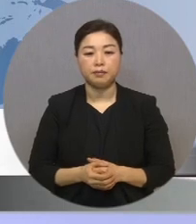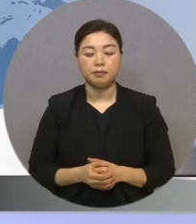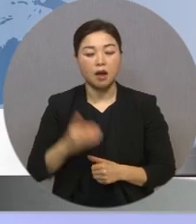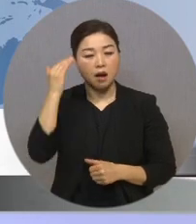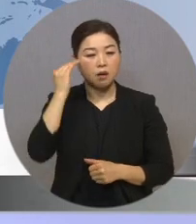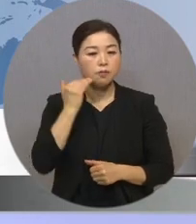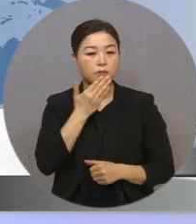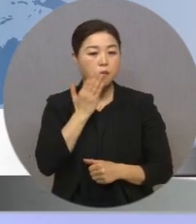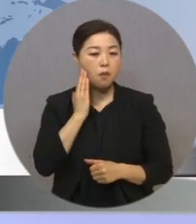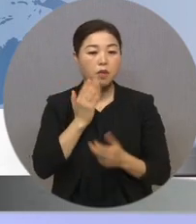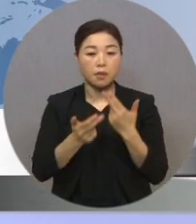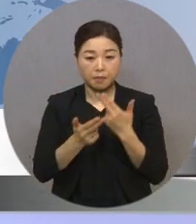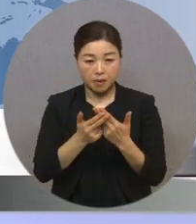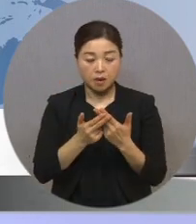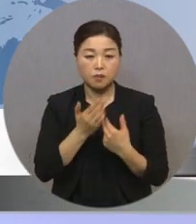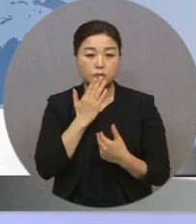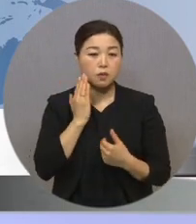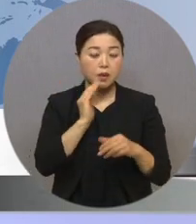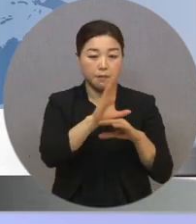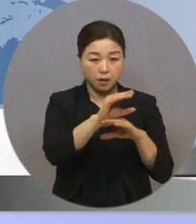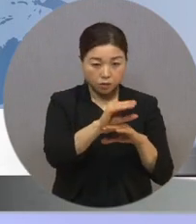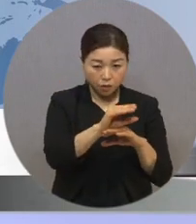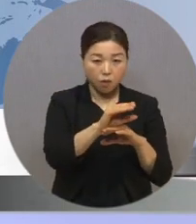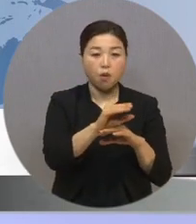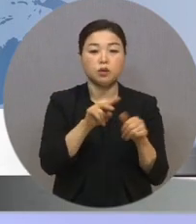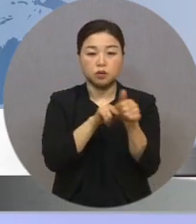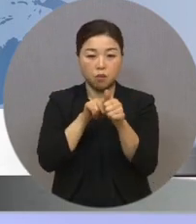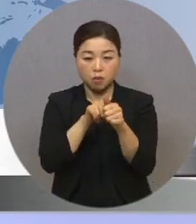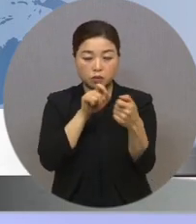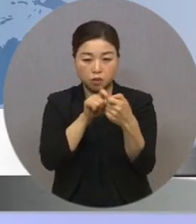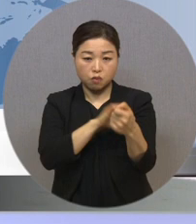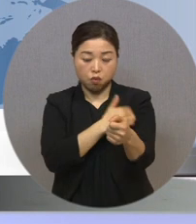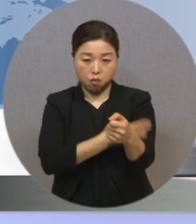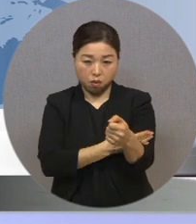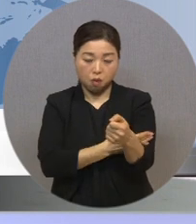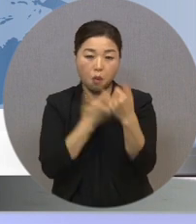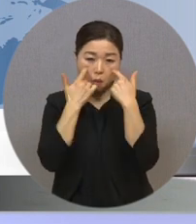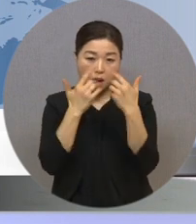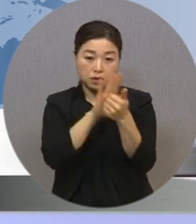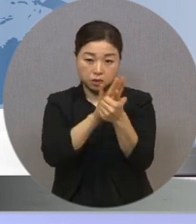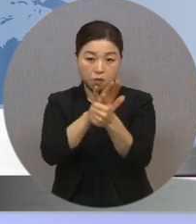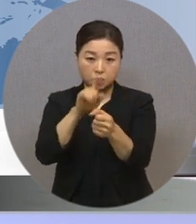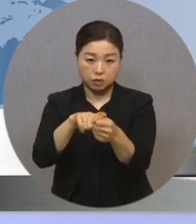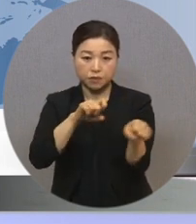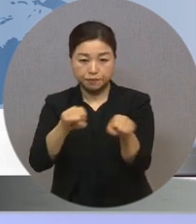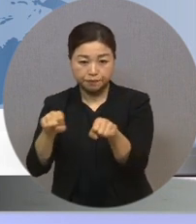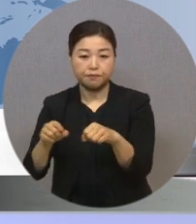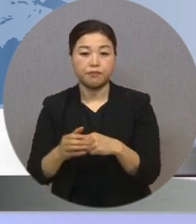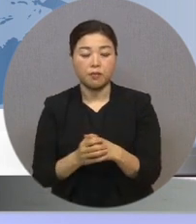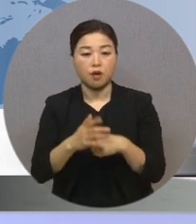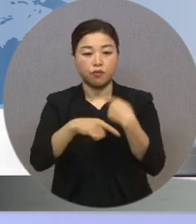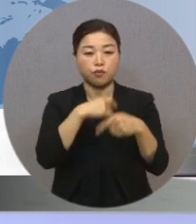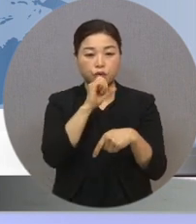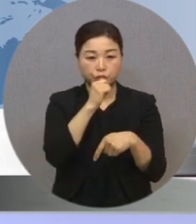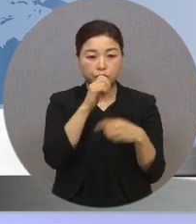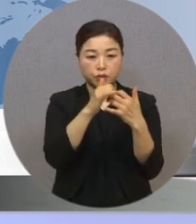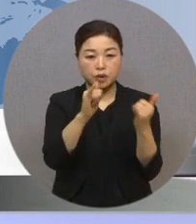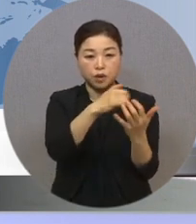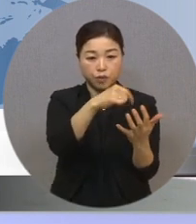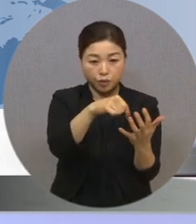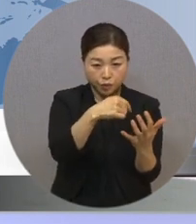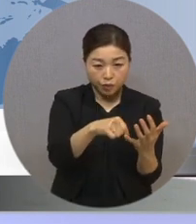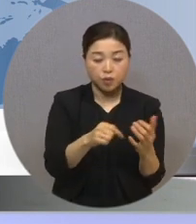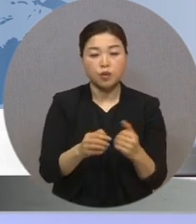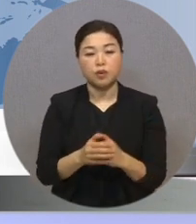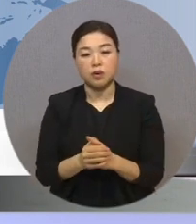한국 농아인 협회가 농인의 방송 정보 접근성 보장을 위해 나섰습니다 수어통역사 교육을 비롯해